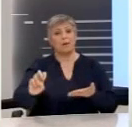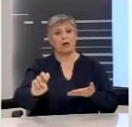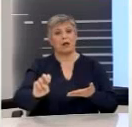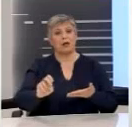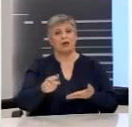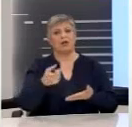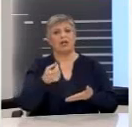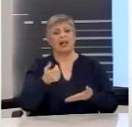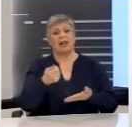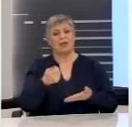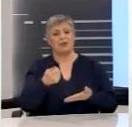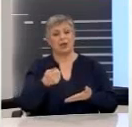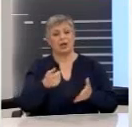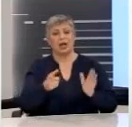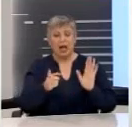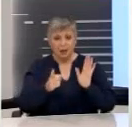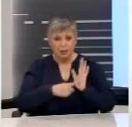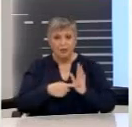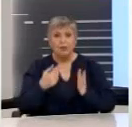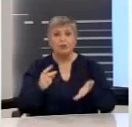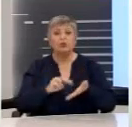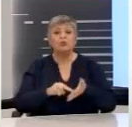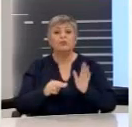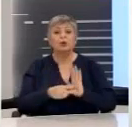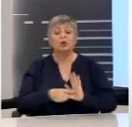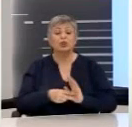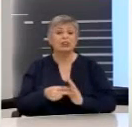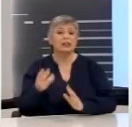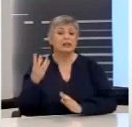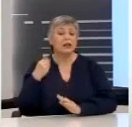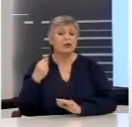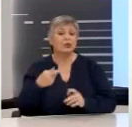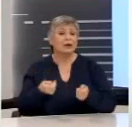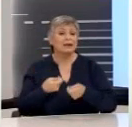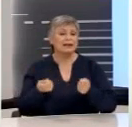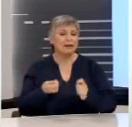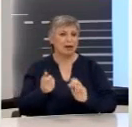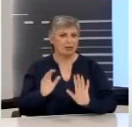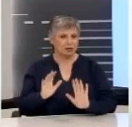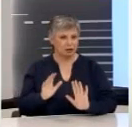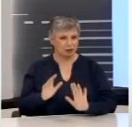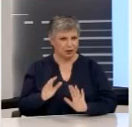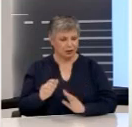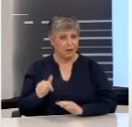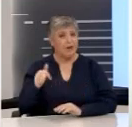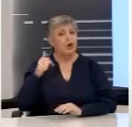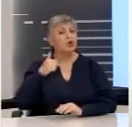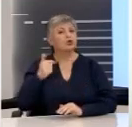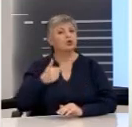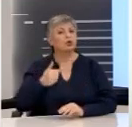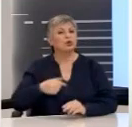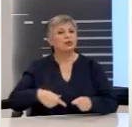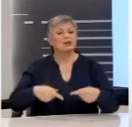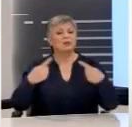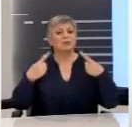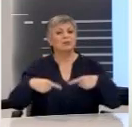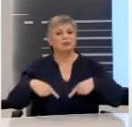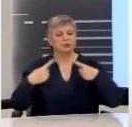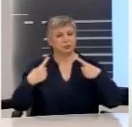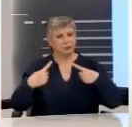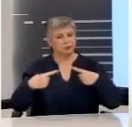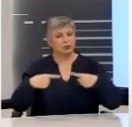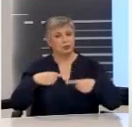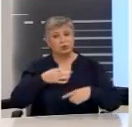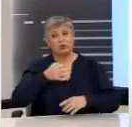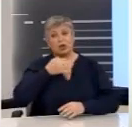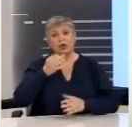να συνονοηθούμε για να δούμε τι ακριβώς έκανε ο Πάνος Καμένος. Μάλιστα, η Ένωση των Τελεοειακών συνεχάρει τότε για αυτή